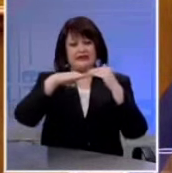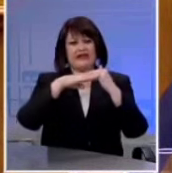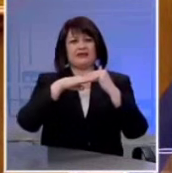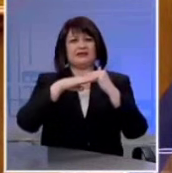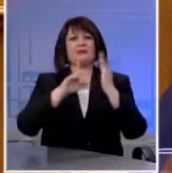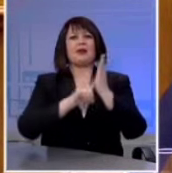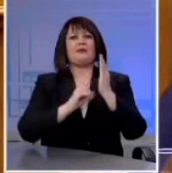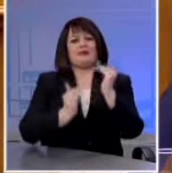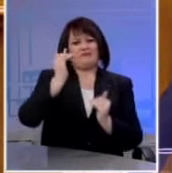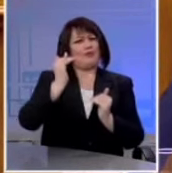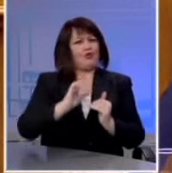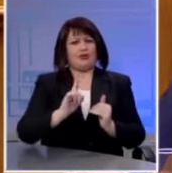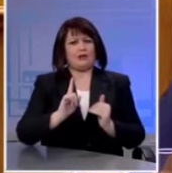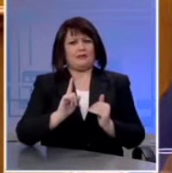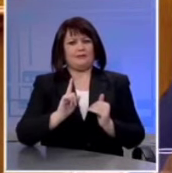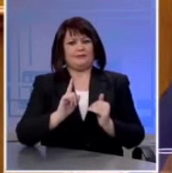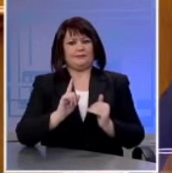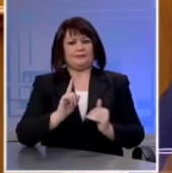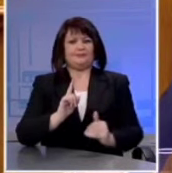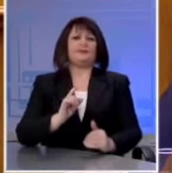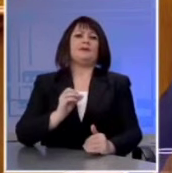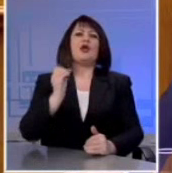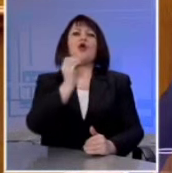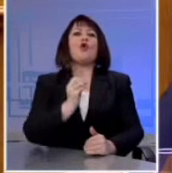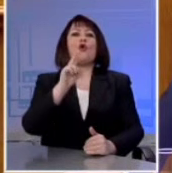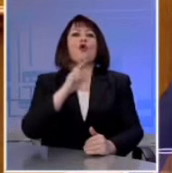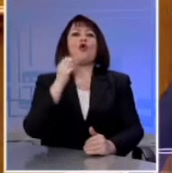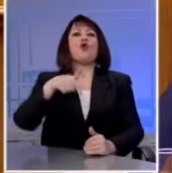υπόλοιπους. Όπως θα έλεγε και ο Όρουελ.